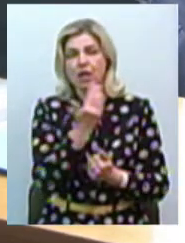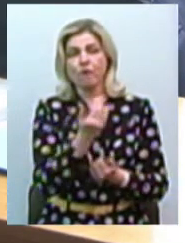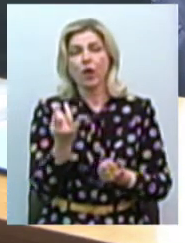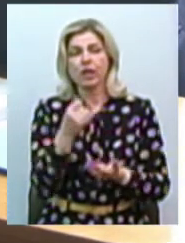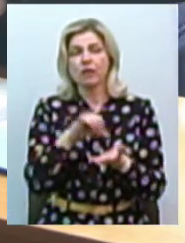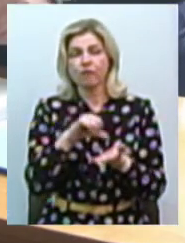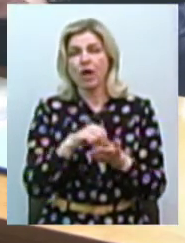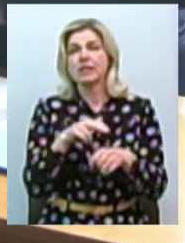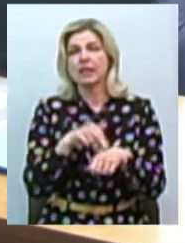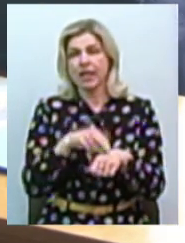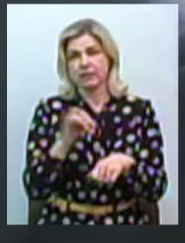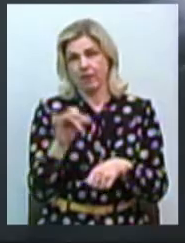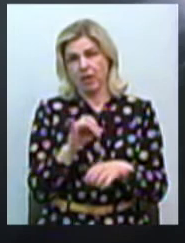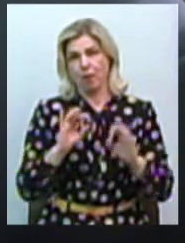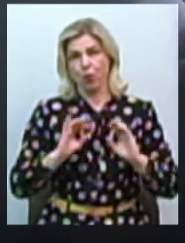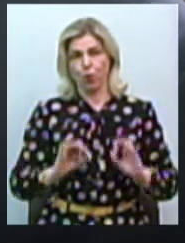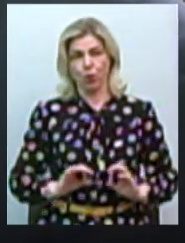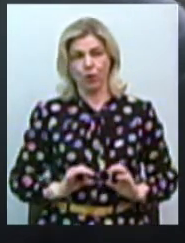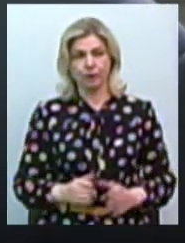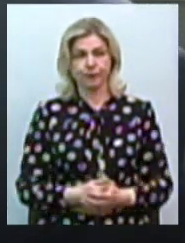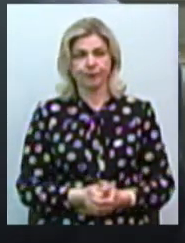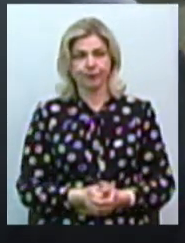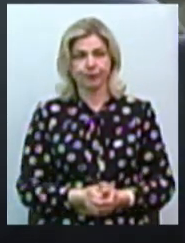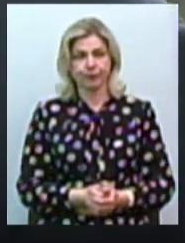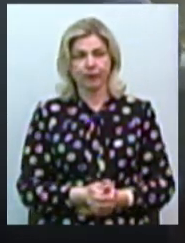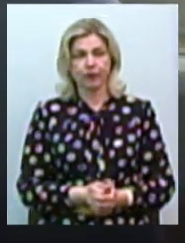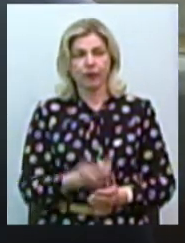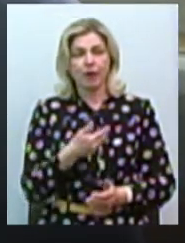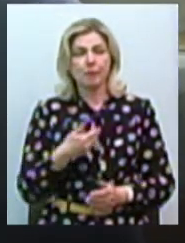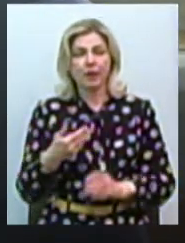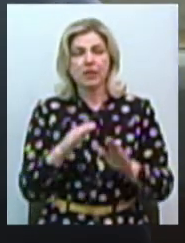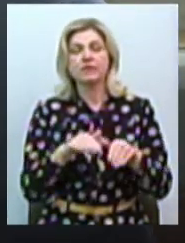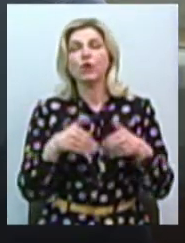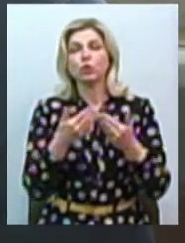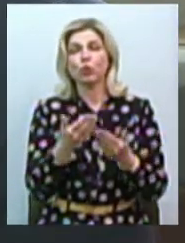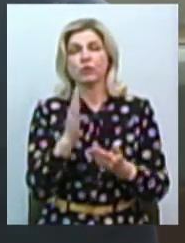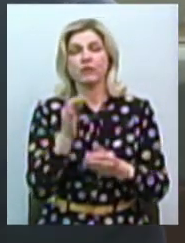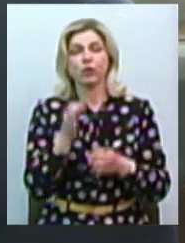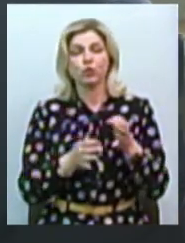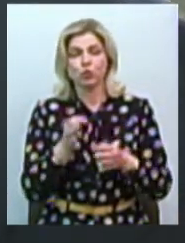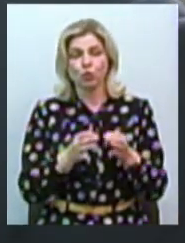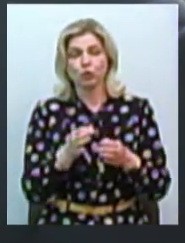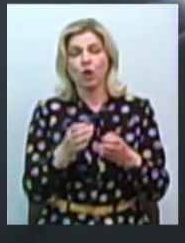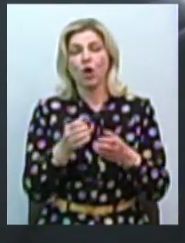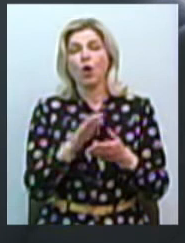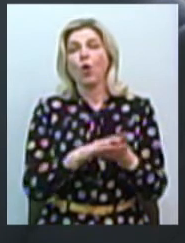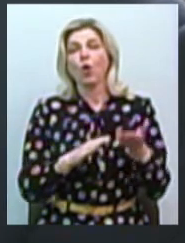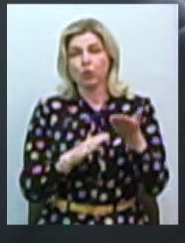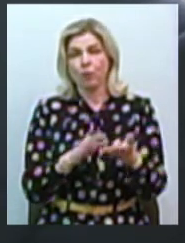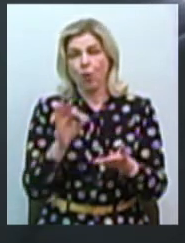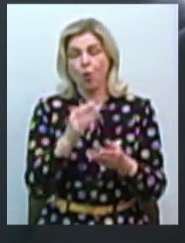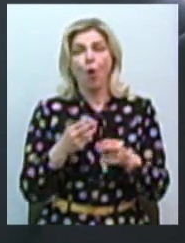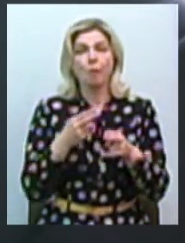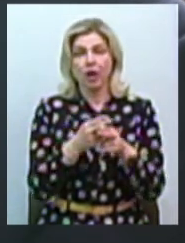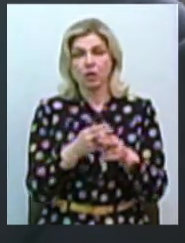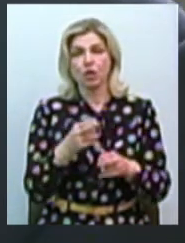представляє слідство та прокурор. Ми звернулися в суд з клопотанням про обрання запобіжного заходу підозрюваного